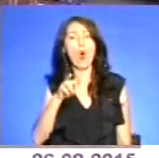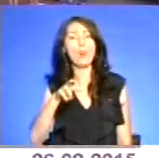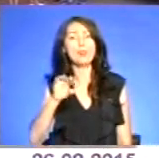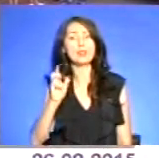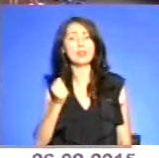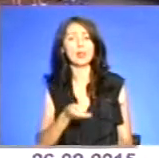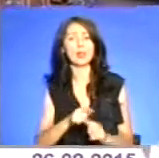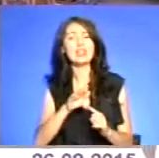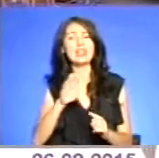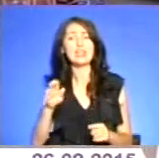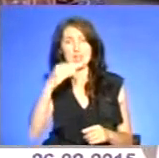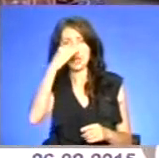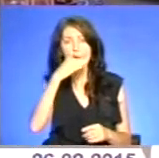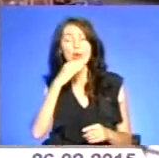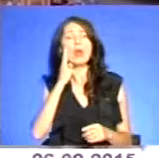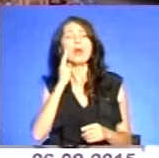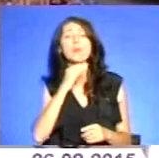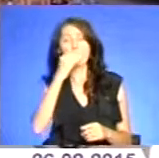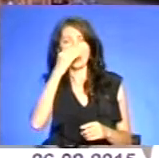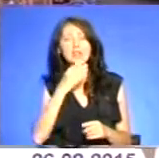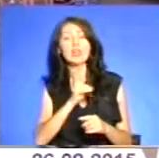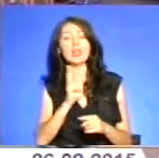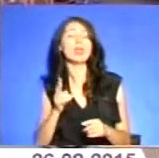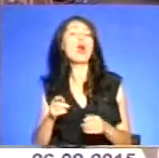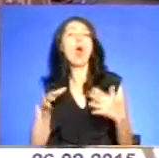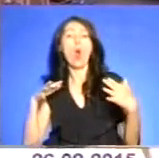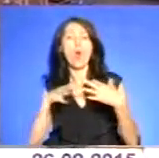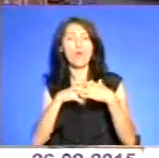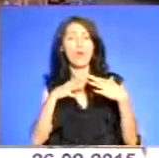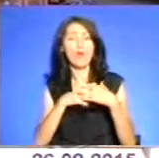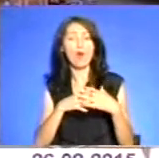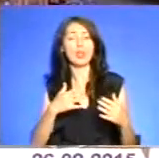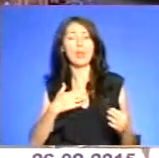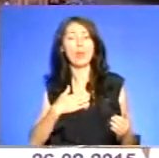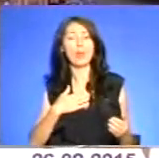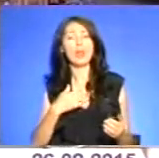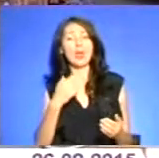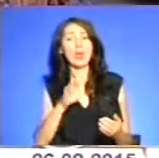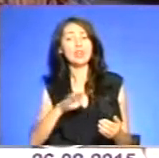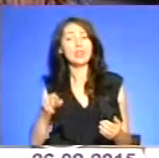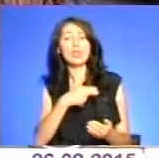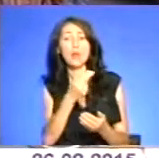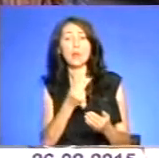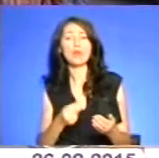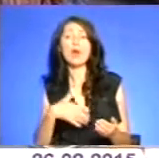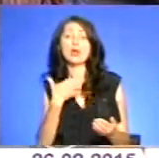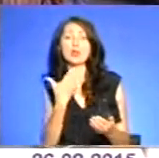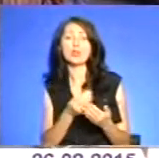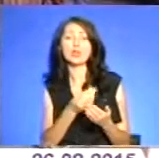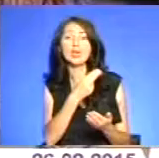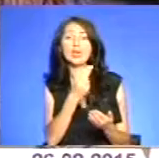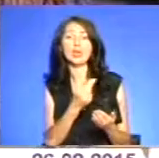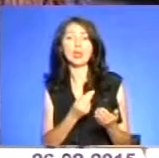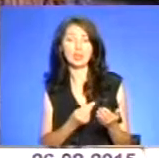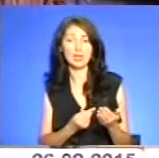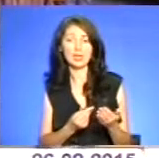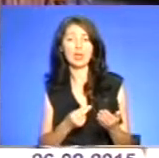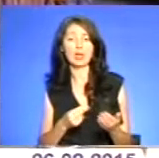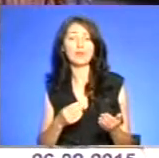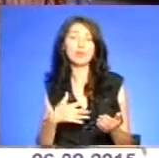воювали. Вони ми малювали свої картинки, вони малювали свої побажання. Вони кожен день прилипали до телефону,